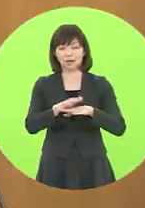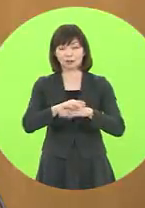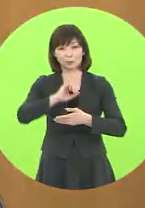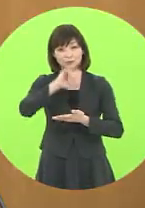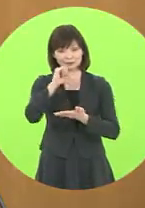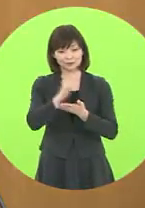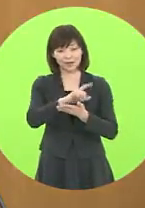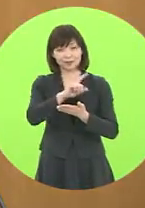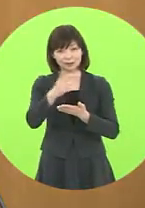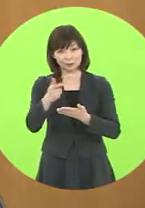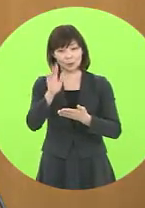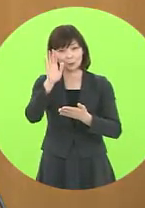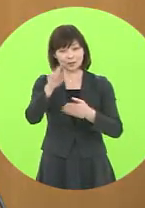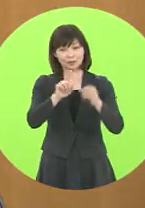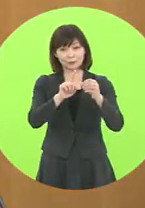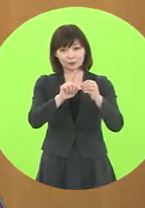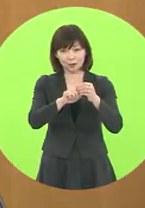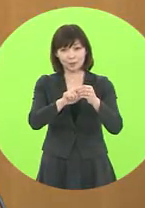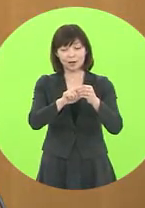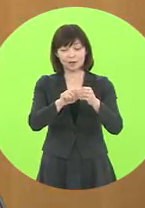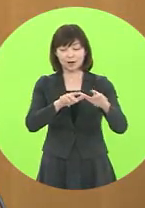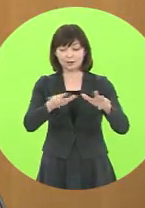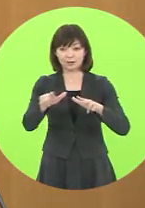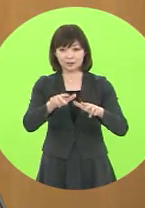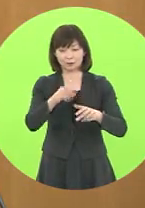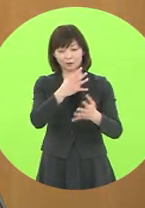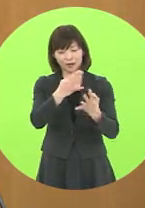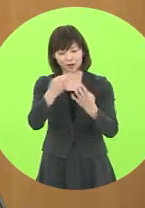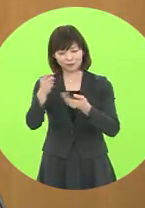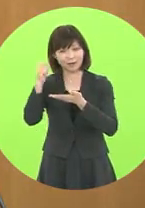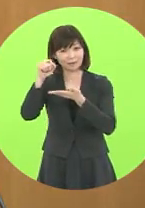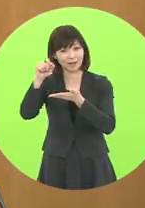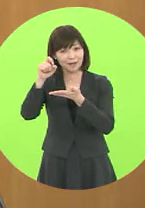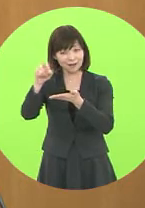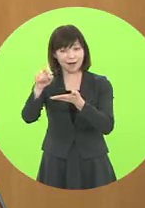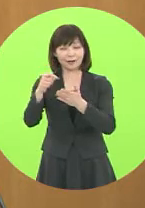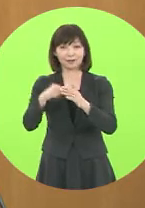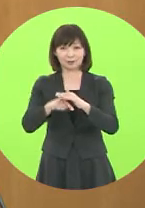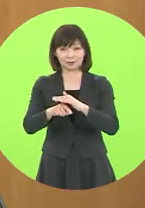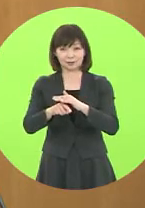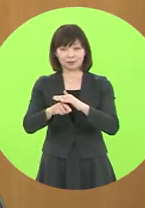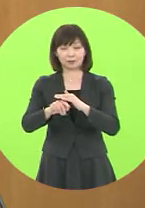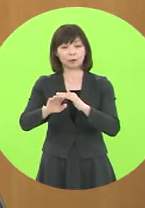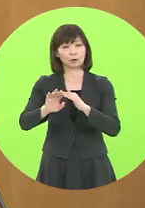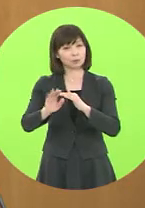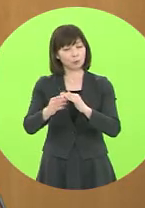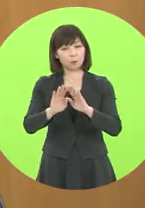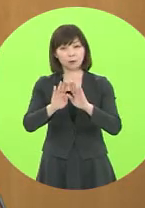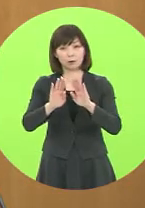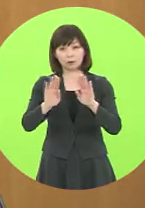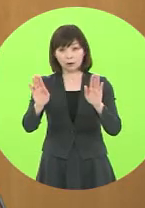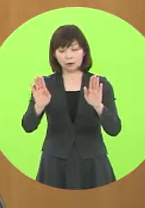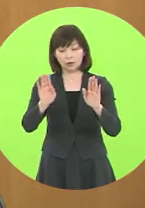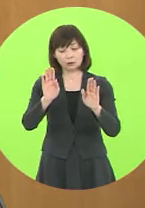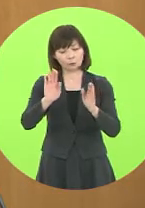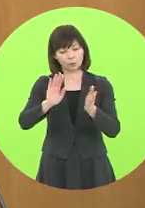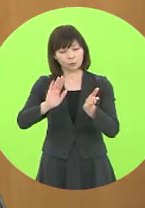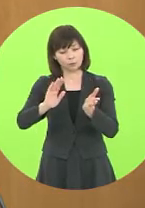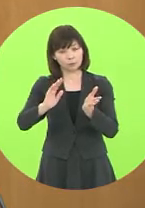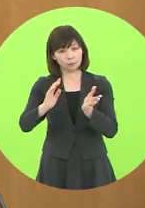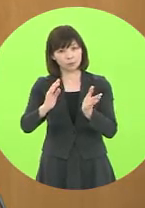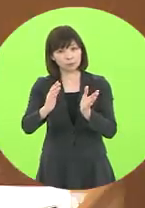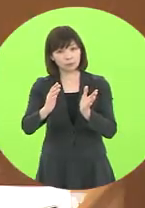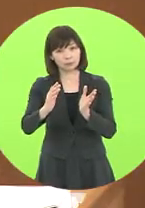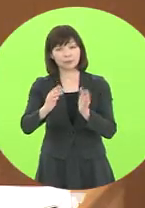など未来志向の政策をたくさん提案していたからです。しかし開会してから状況は少し変わってき